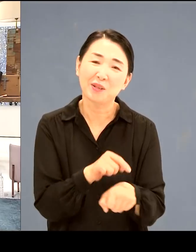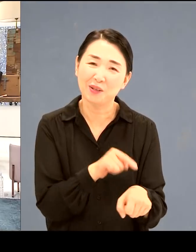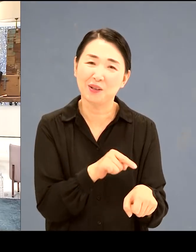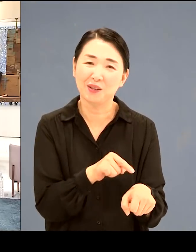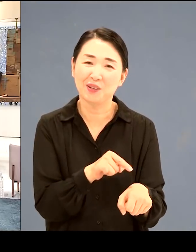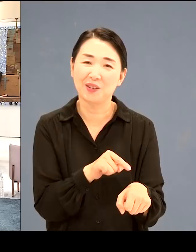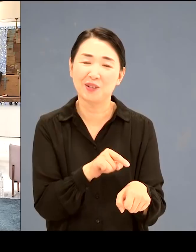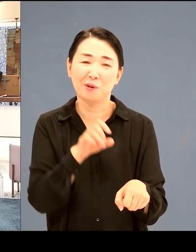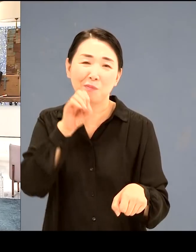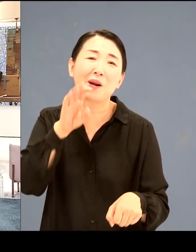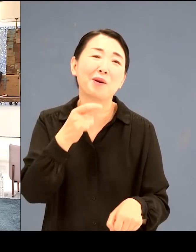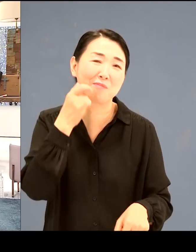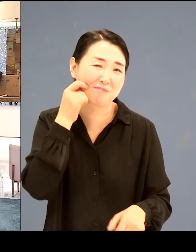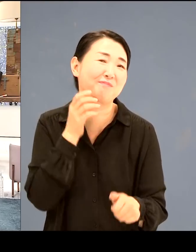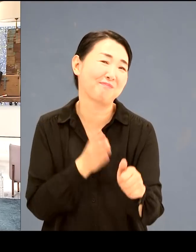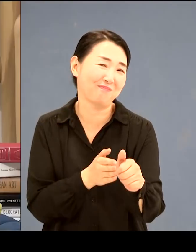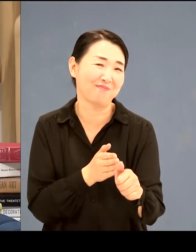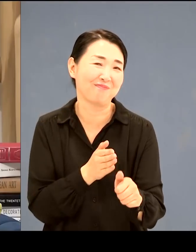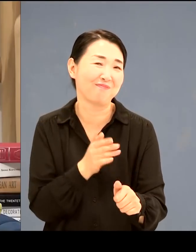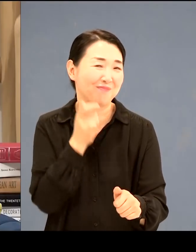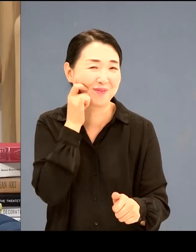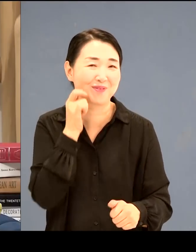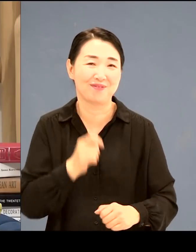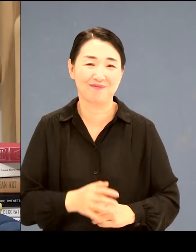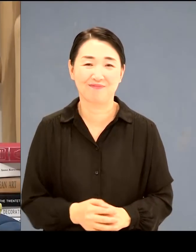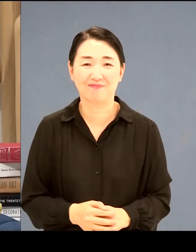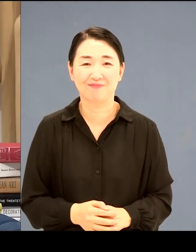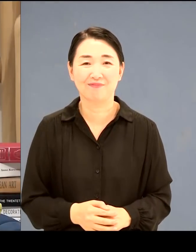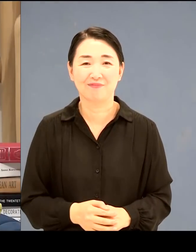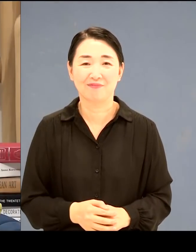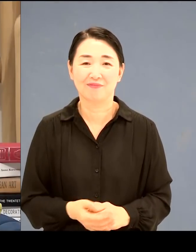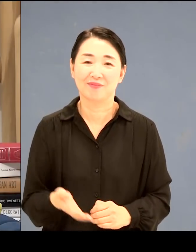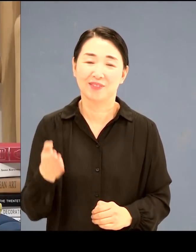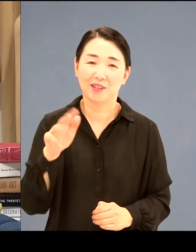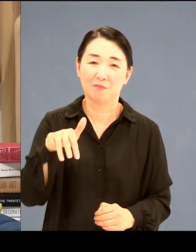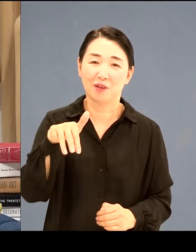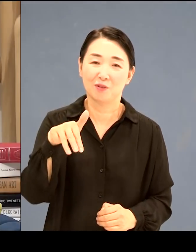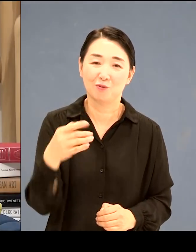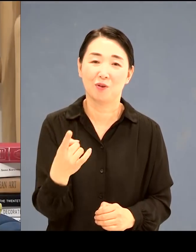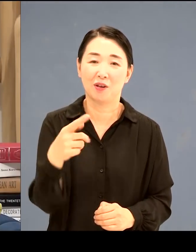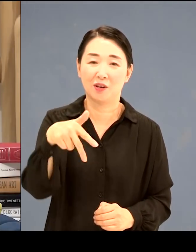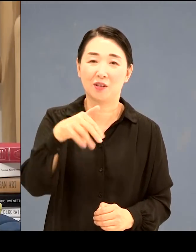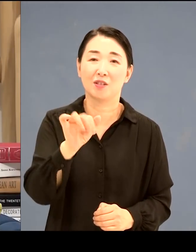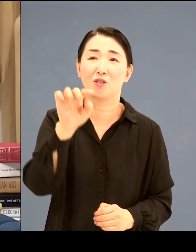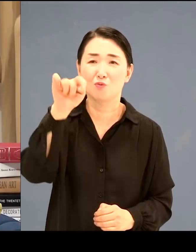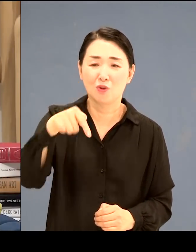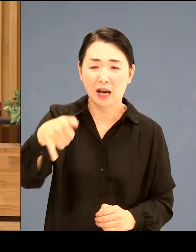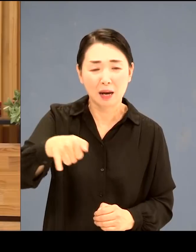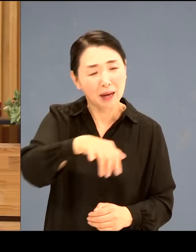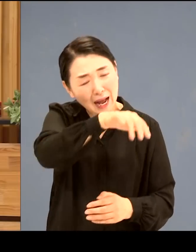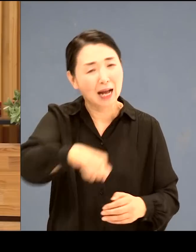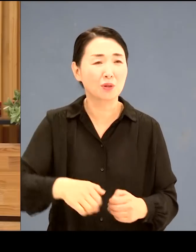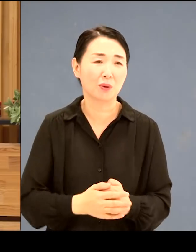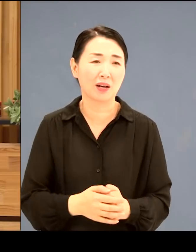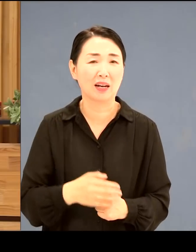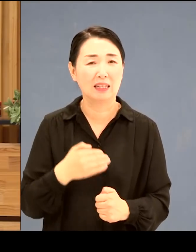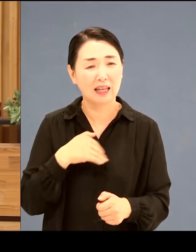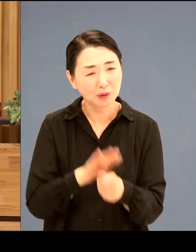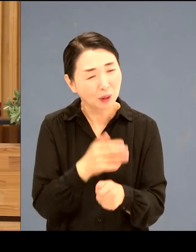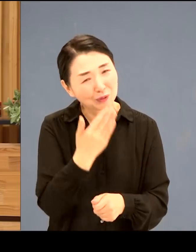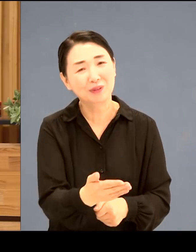그런 걸 못하실 딱 스타일이셔. 근데 최지우 씨 같은 경우에는 가방 좀 갖고 와, 내가